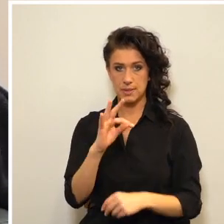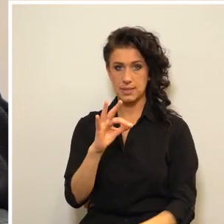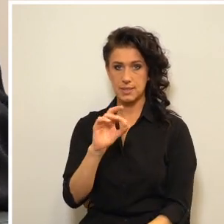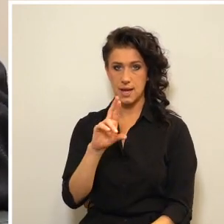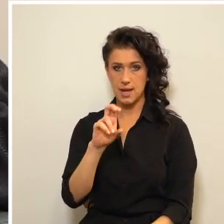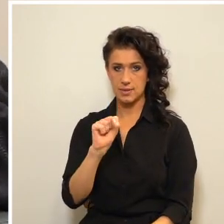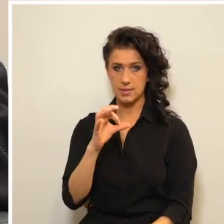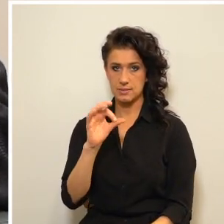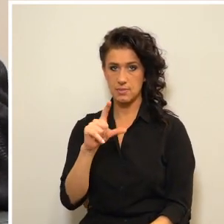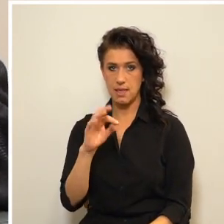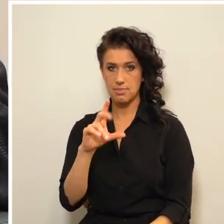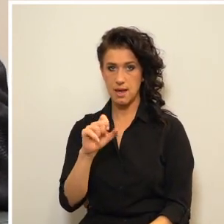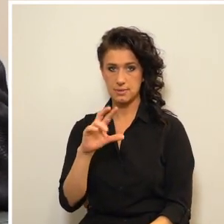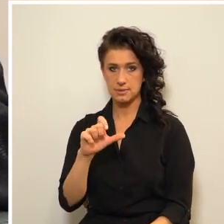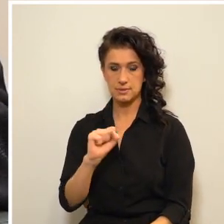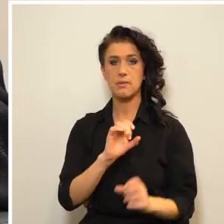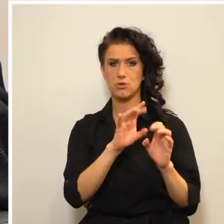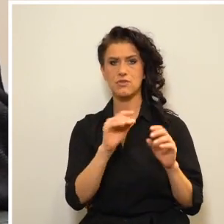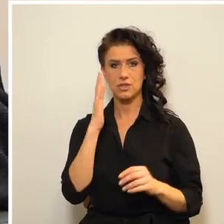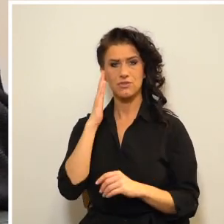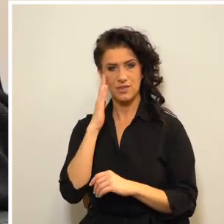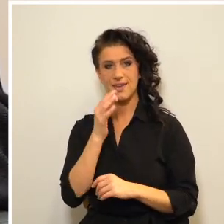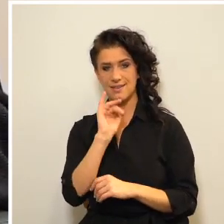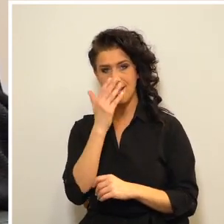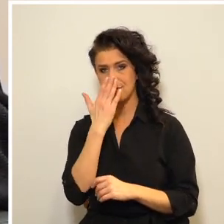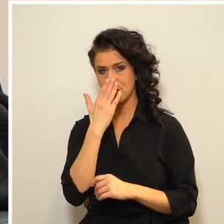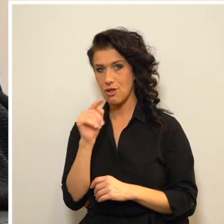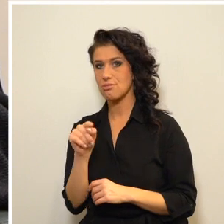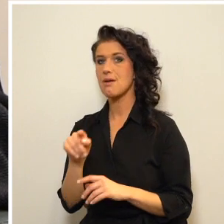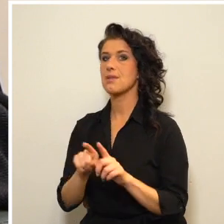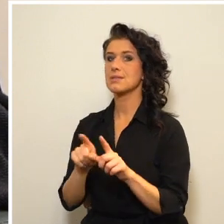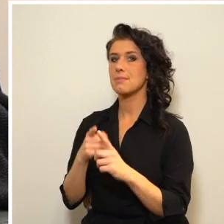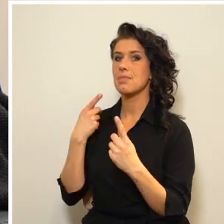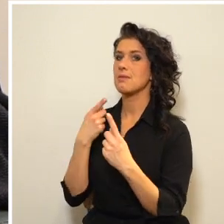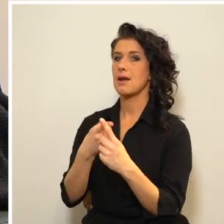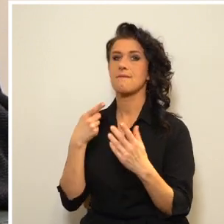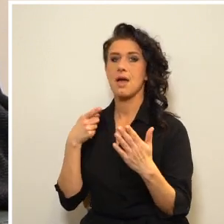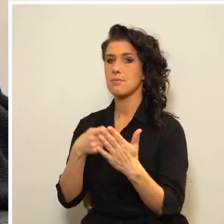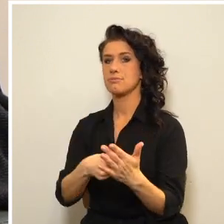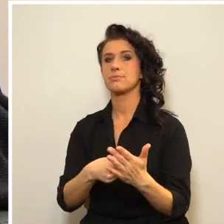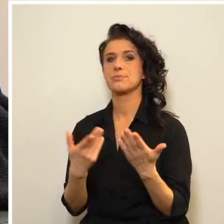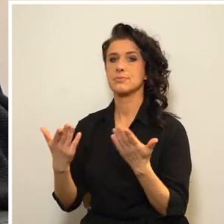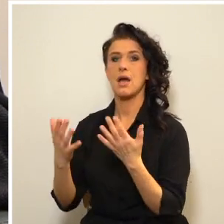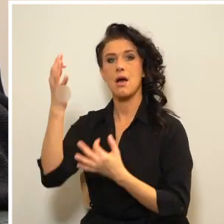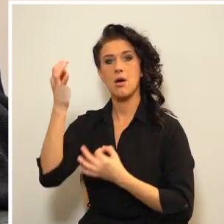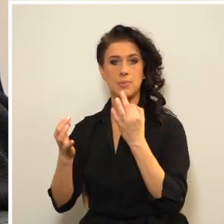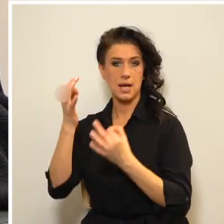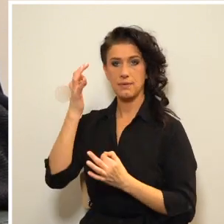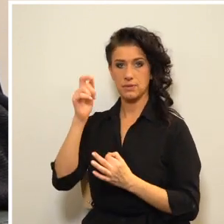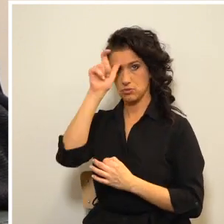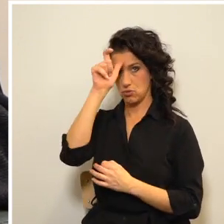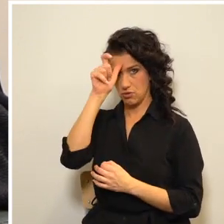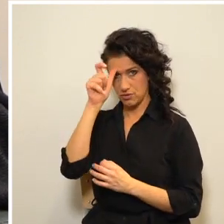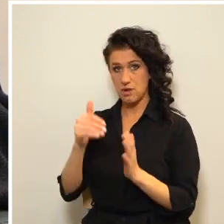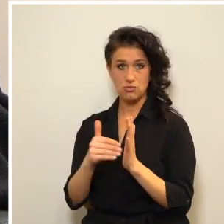będę ich umawiał tam procesor lepiej wie jakie i znowu trafiamy a pewne obawy ludzkiej wnętrza usłyszeć i